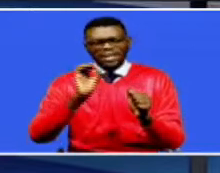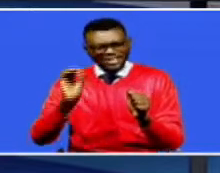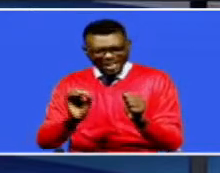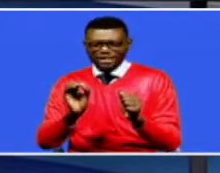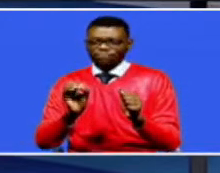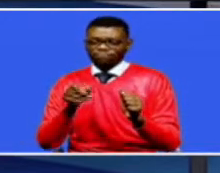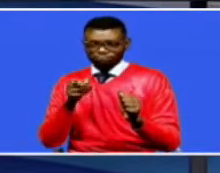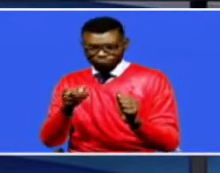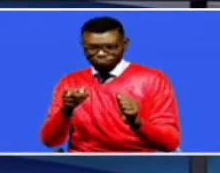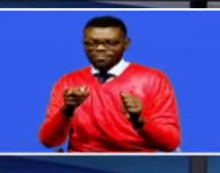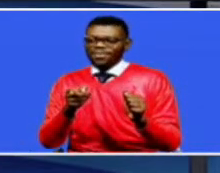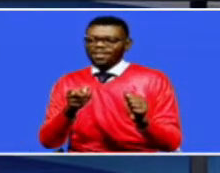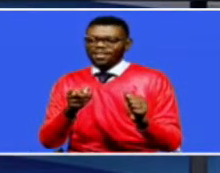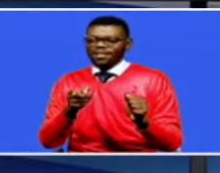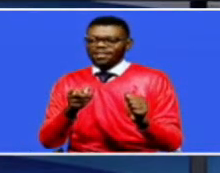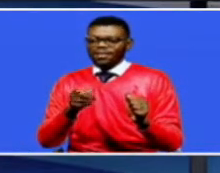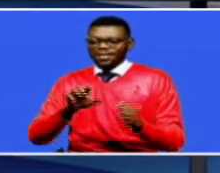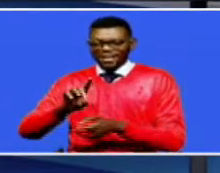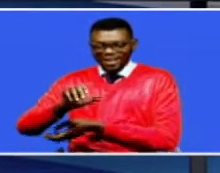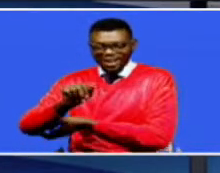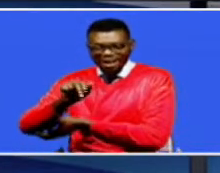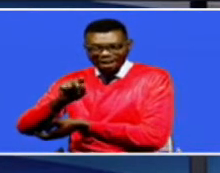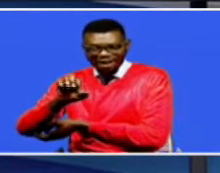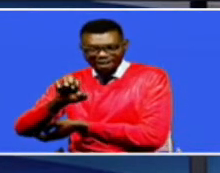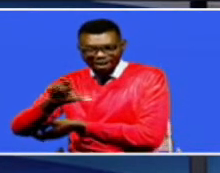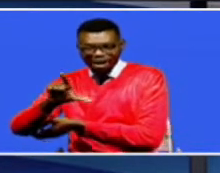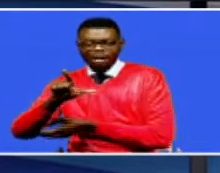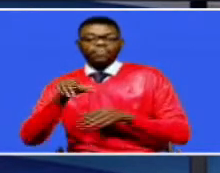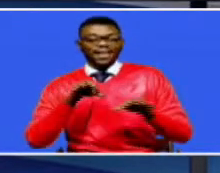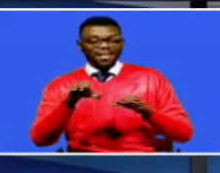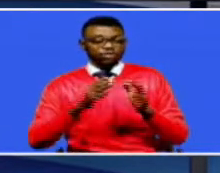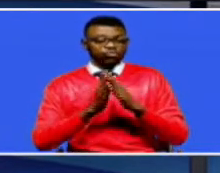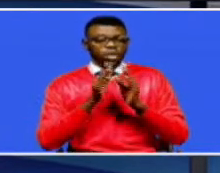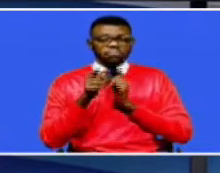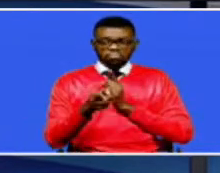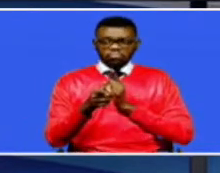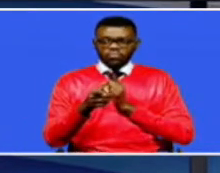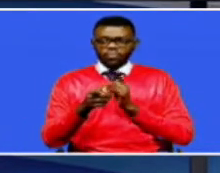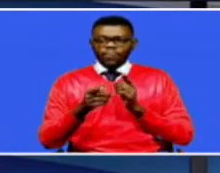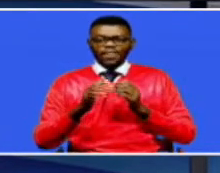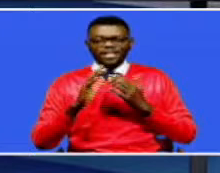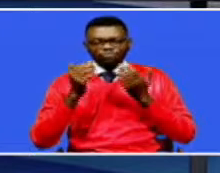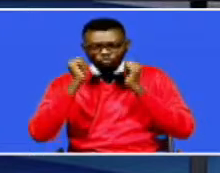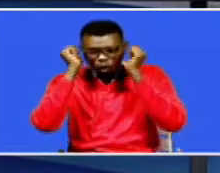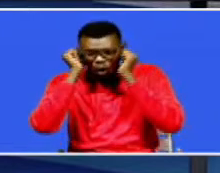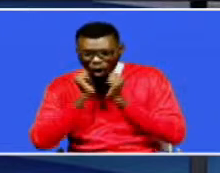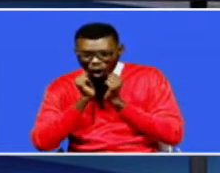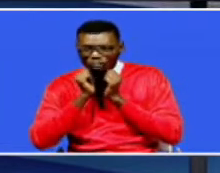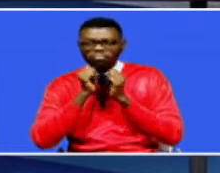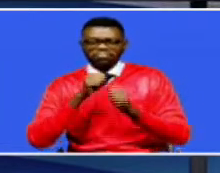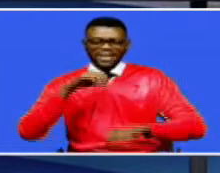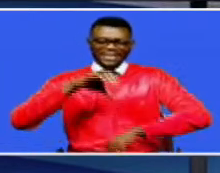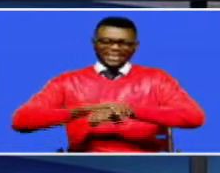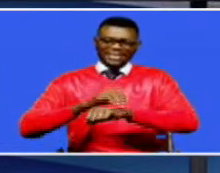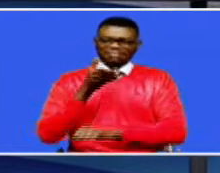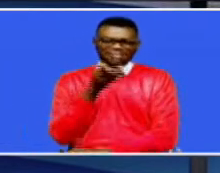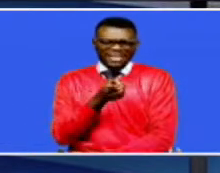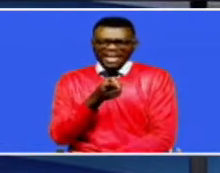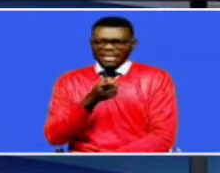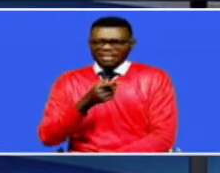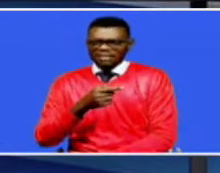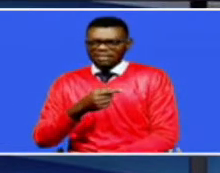99.9%. Kama anavyoarifu mwanahabari mwenzangu Daniel Kariuki, ripoti zimeashiria mipira ya kondomu ambayo ilipatikana pale